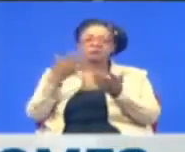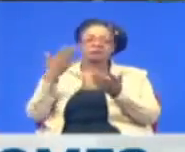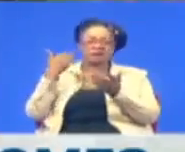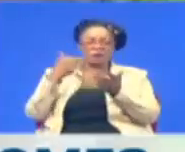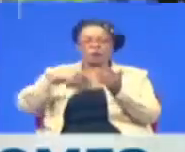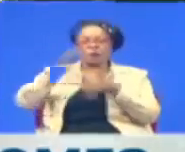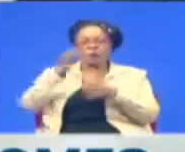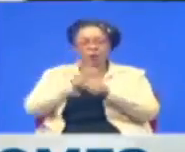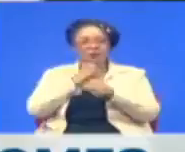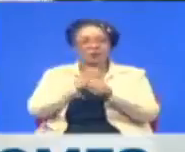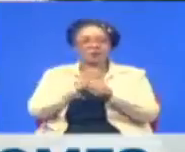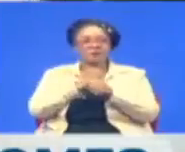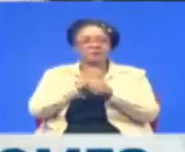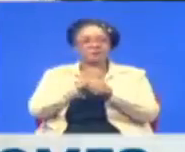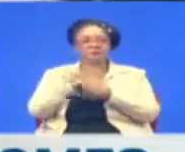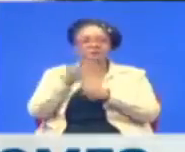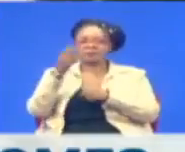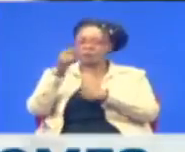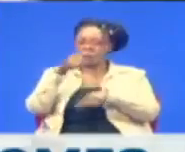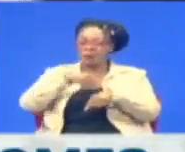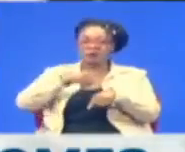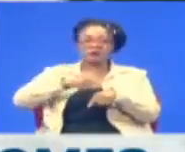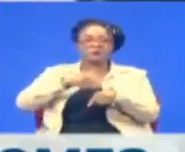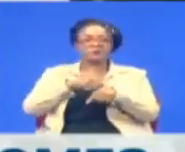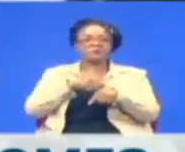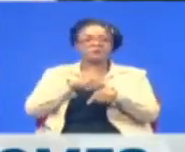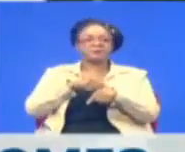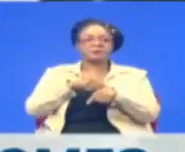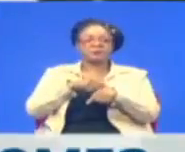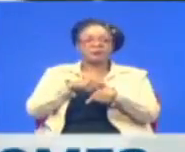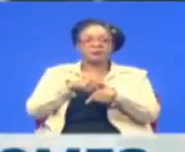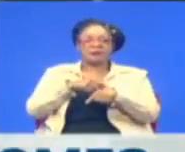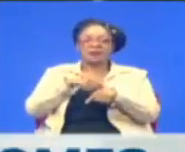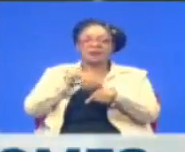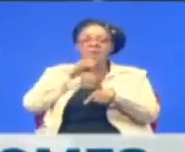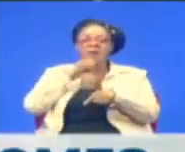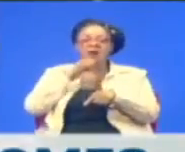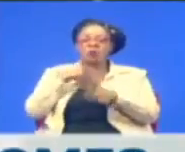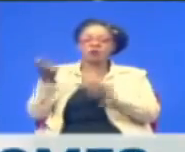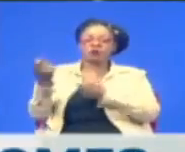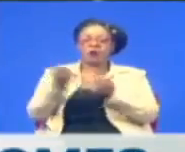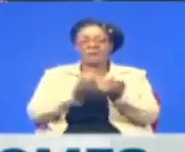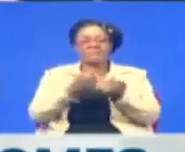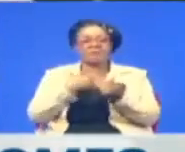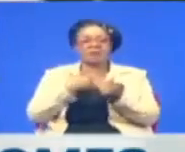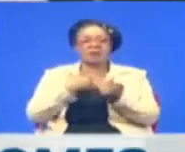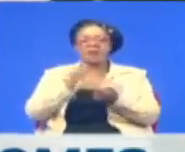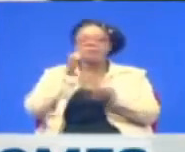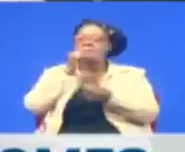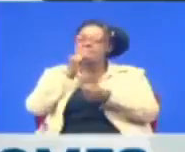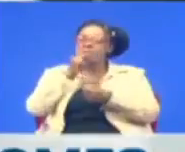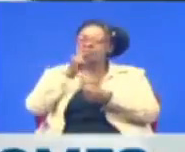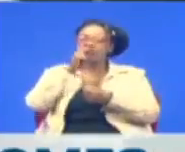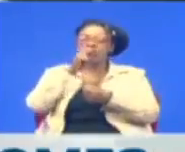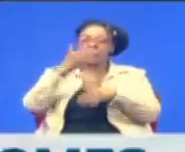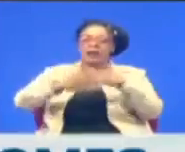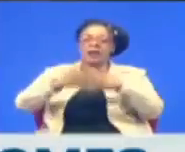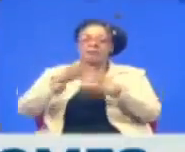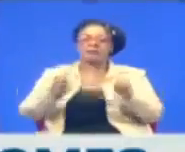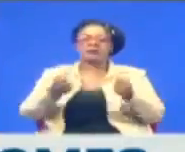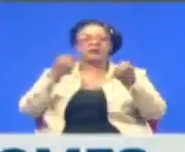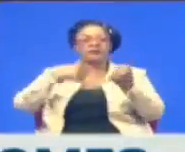kazi. Ikafika mahali baba mwenyewe akataka kunirape by force. Nikapiga nduru, majirani